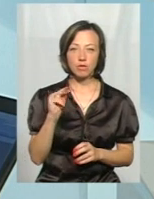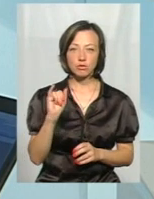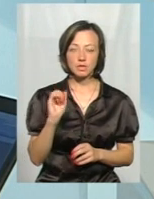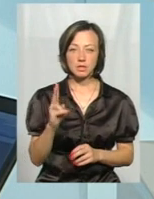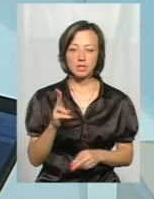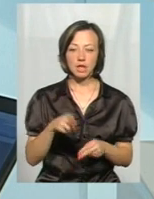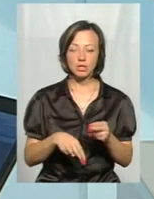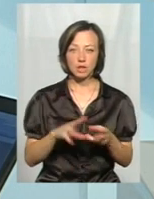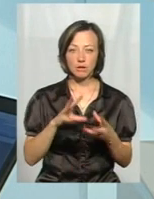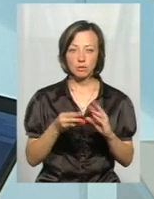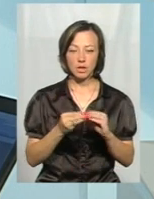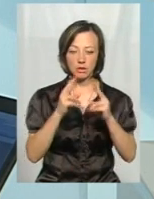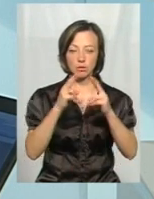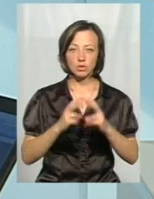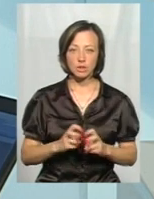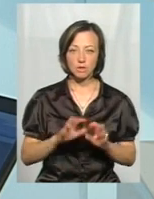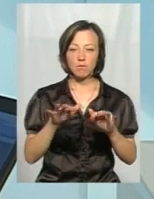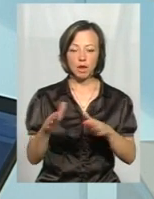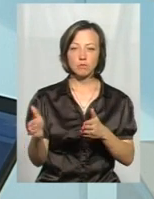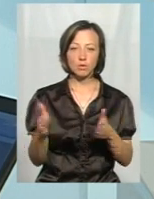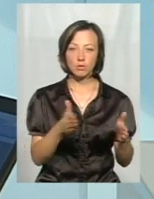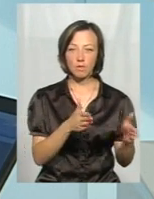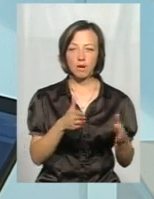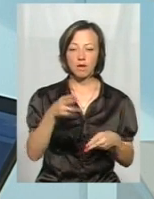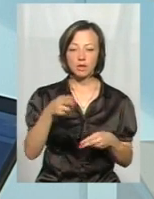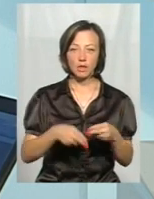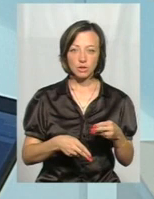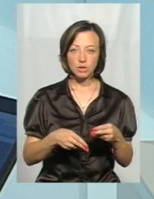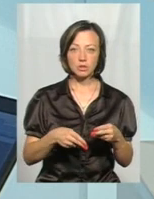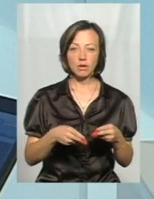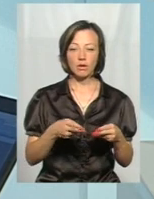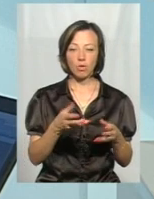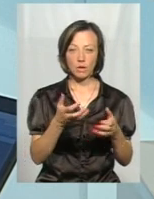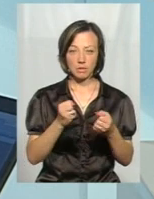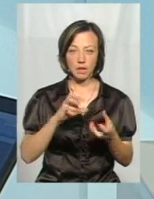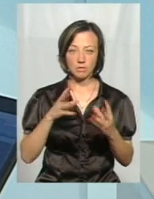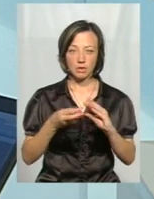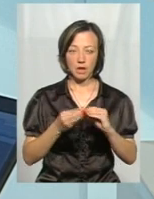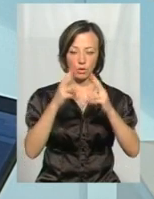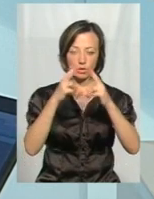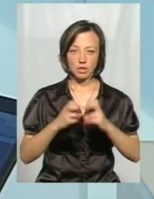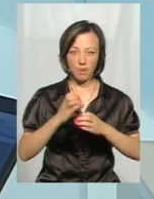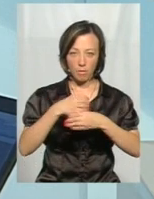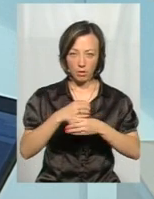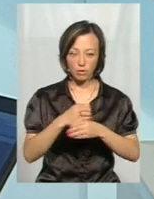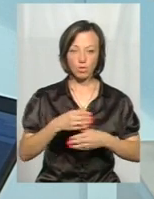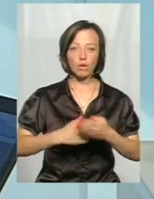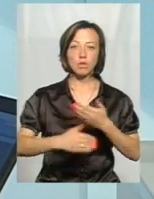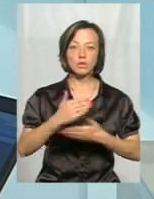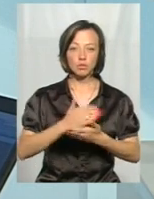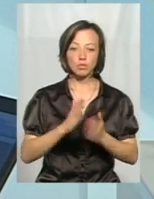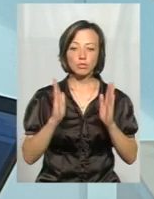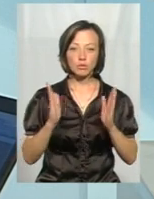закінчуються результати лабораторних досліджень, пляж підготовлений після закінчення чи отримання результатів лабораторних досліджень, буде остаточно вирішено